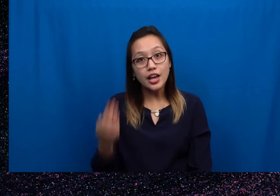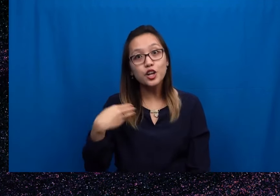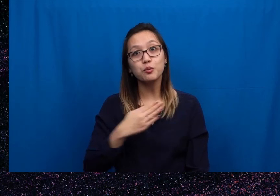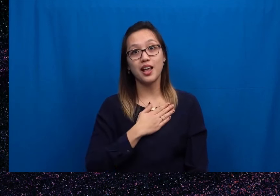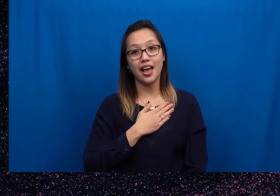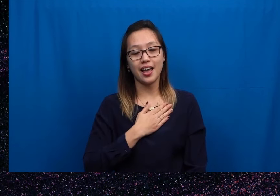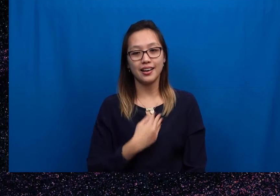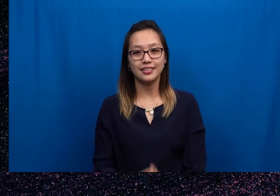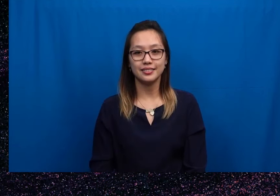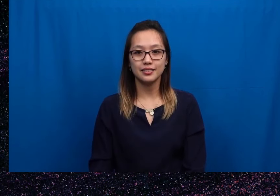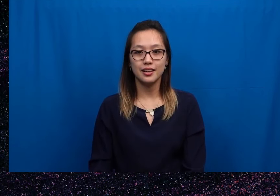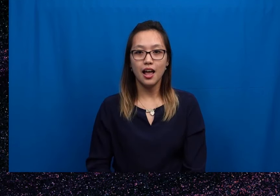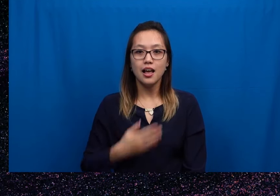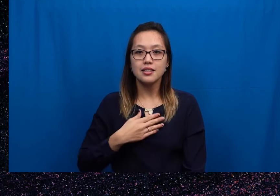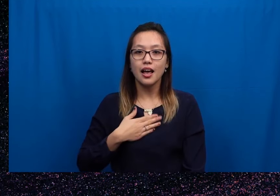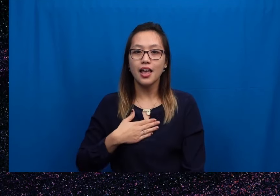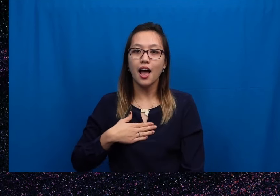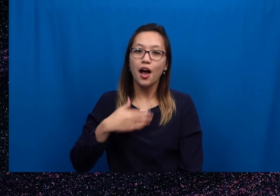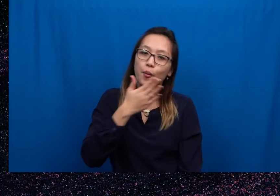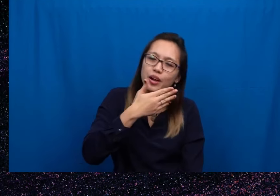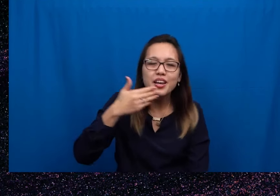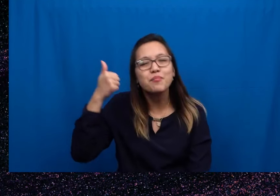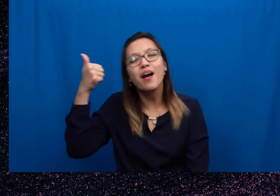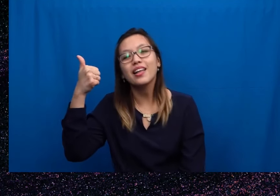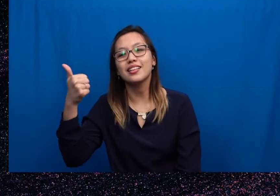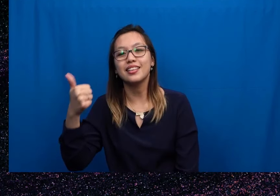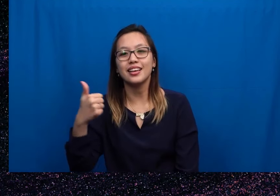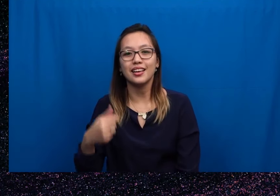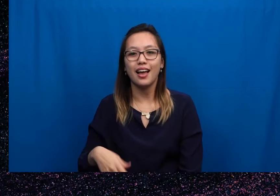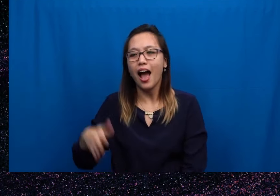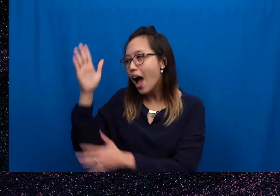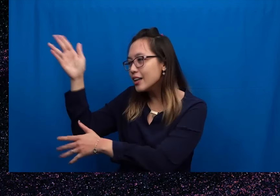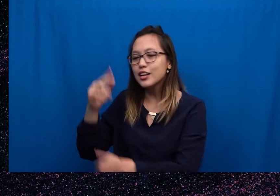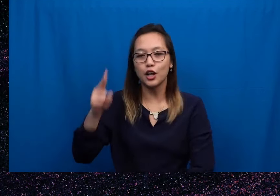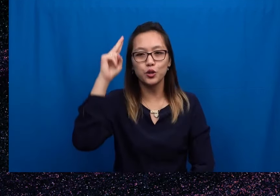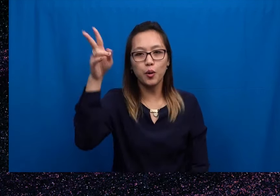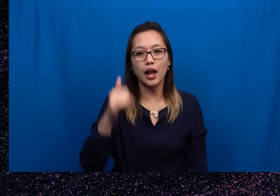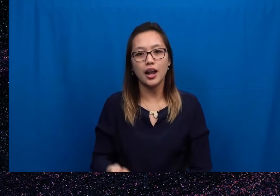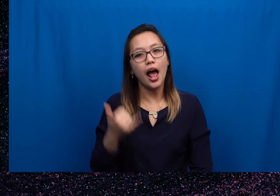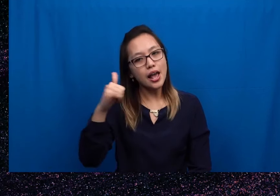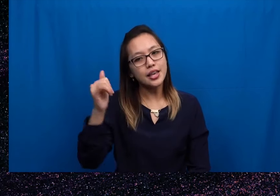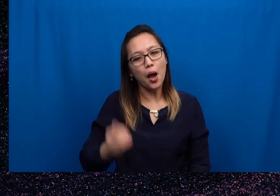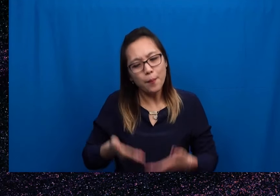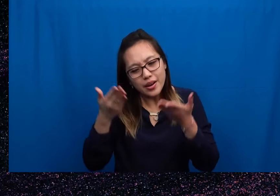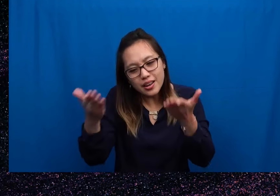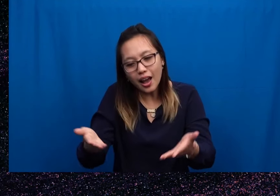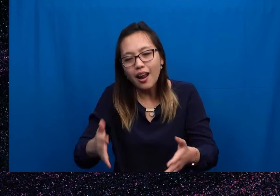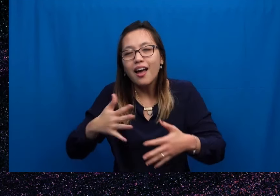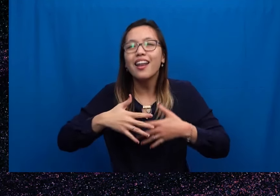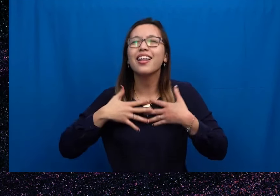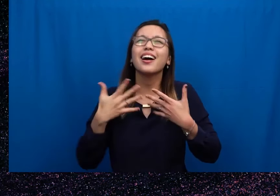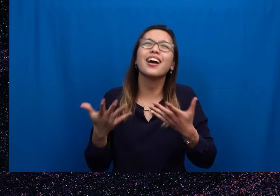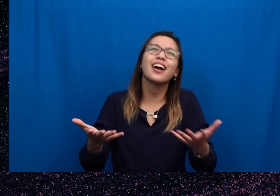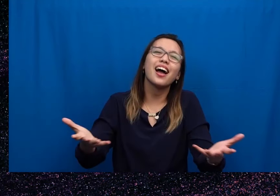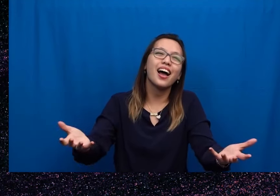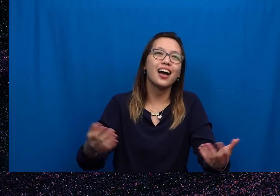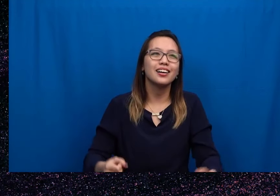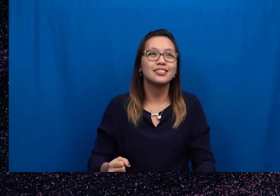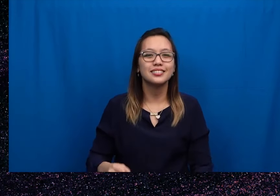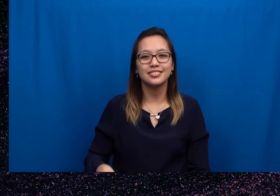Saya menikmati hadirat Tuhan yang memberikan kelegaan. Saya menikmati hadirat Tuhan yang begitu